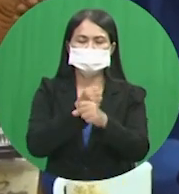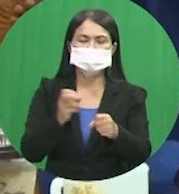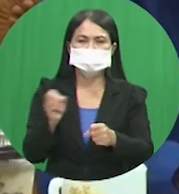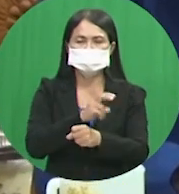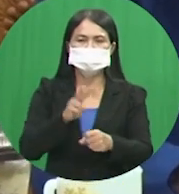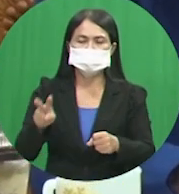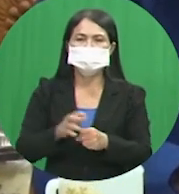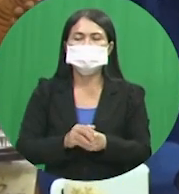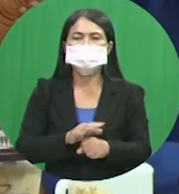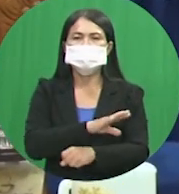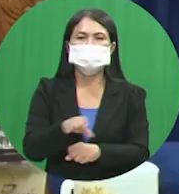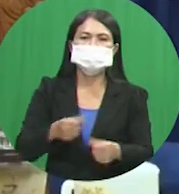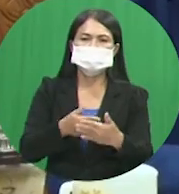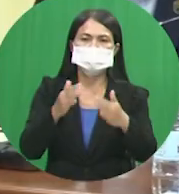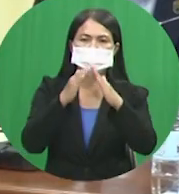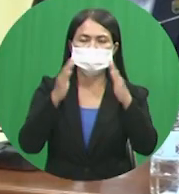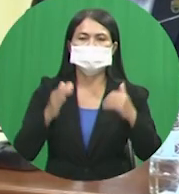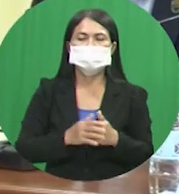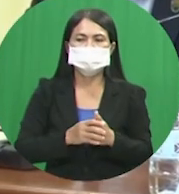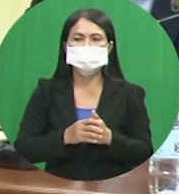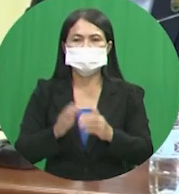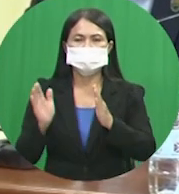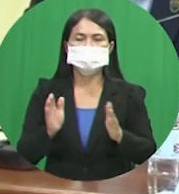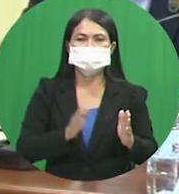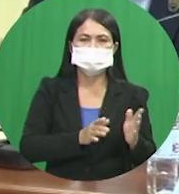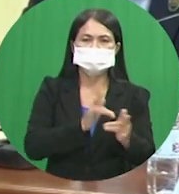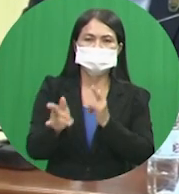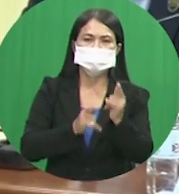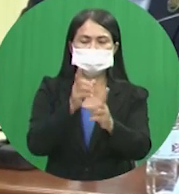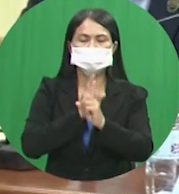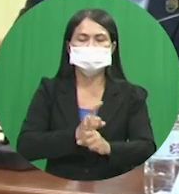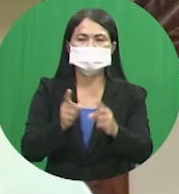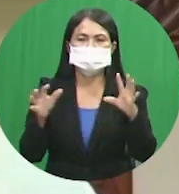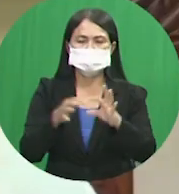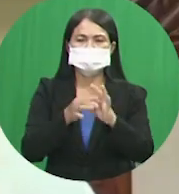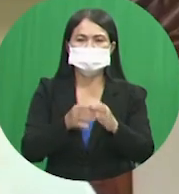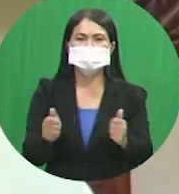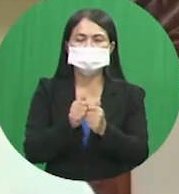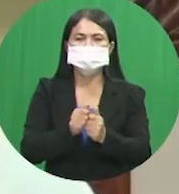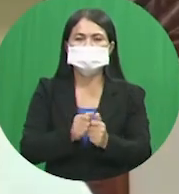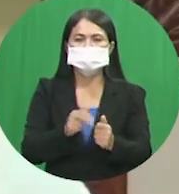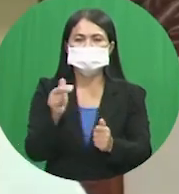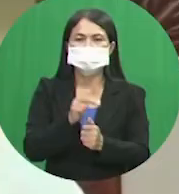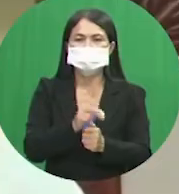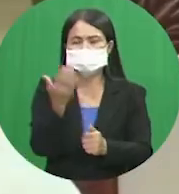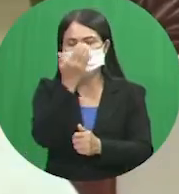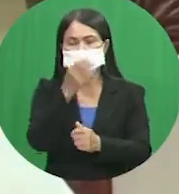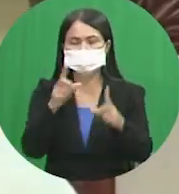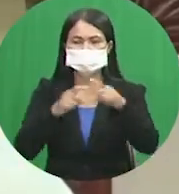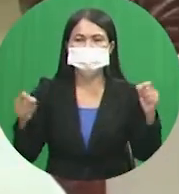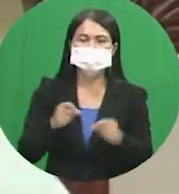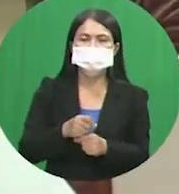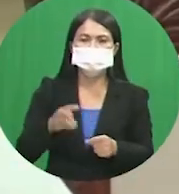2023ដែលកម្ពុជាធ្វើជាម្ចាស់ផ្ទះរៀបចំការប្រកួតតាមរយៈកិច្ចសហការជាមួយទូរទស្សន៍ជប៉ុន